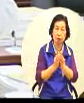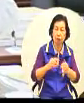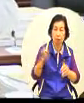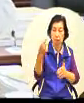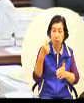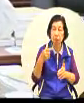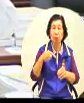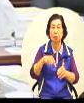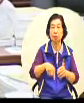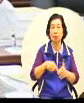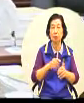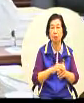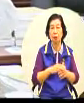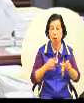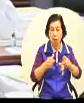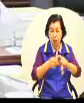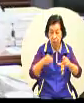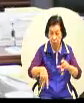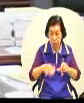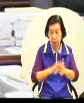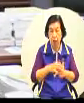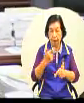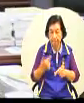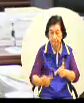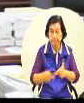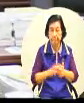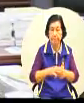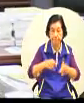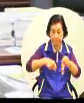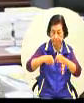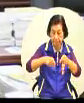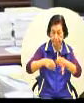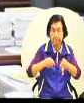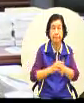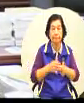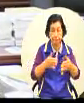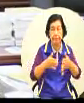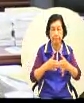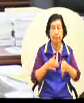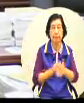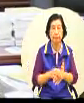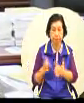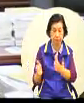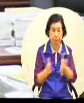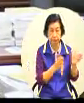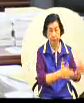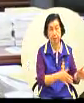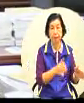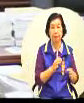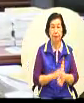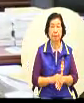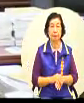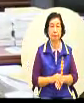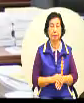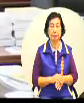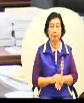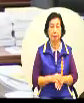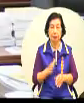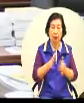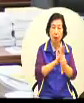的案例，慢慢规划绿营区，除了做农之外呢也要有服务